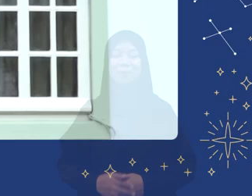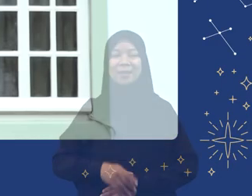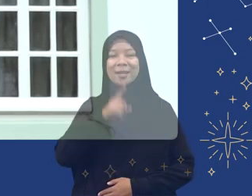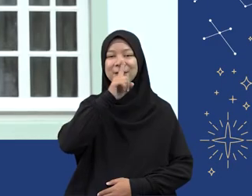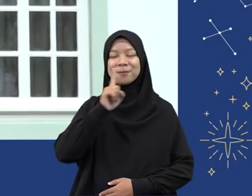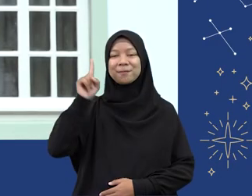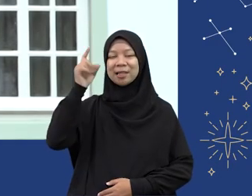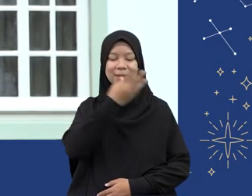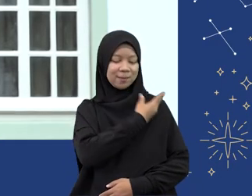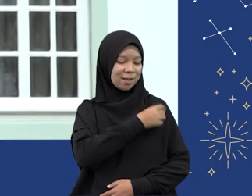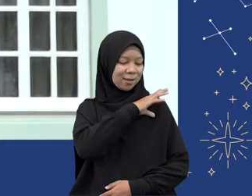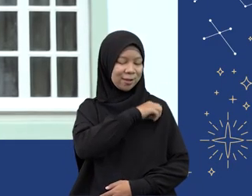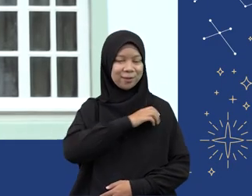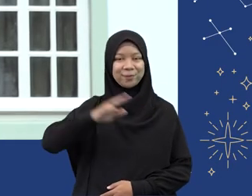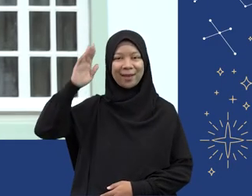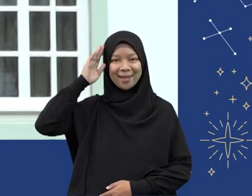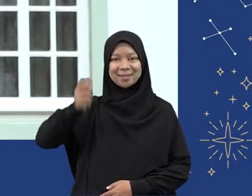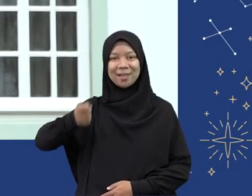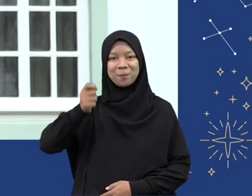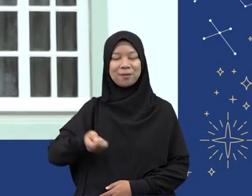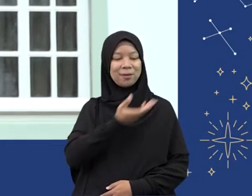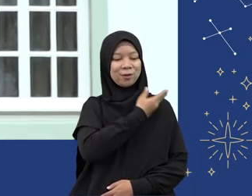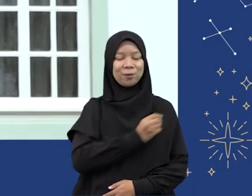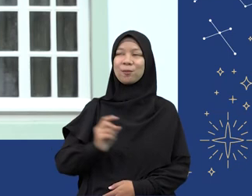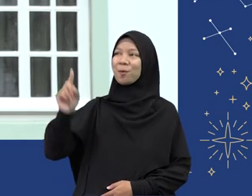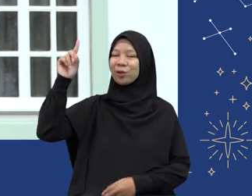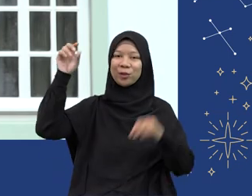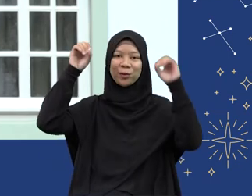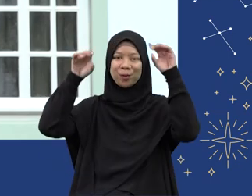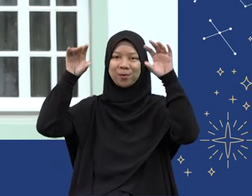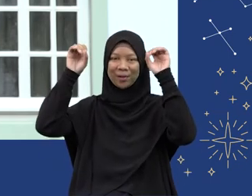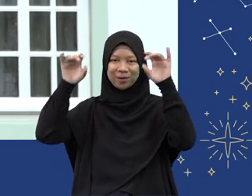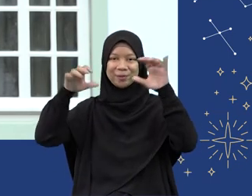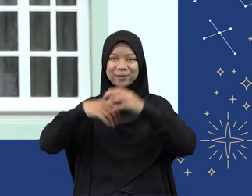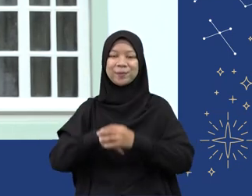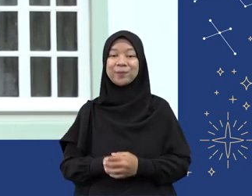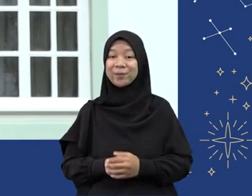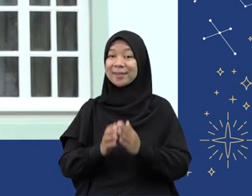bismillahirrahmanirrahim assalamualaikum warahmatullahi wabarakatuh Sampurasun